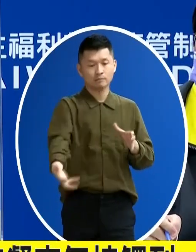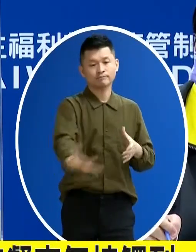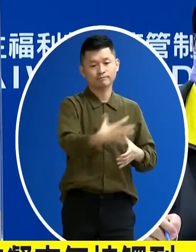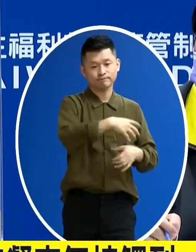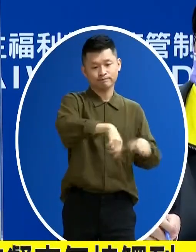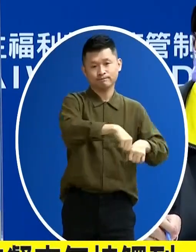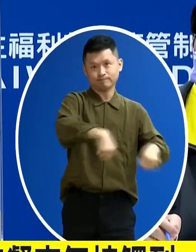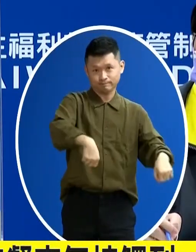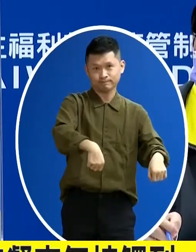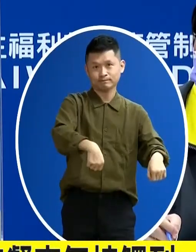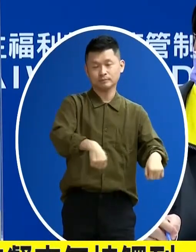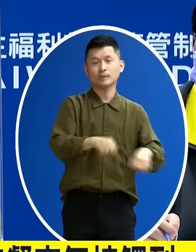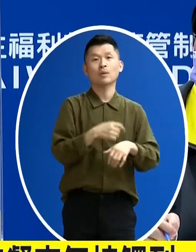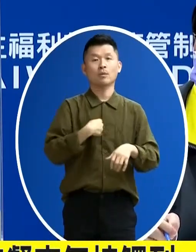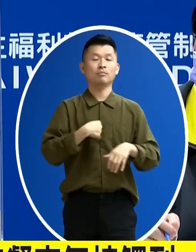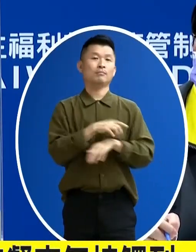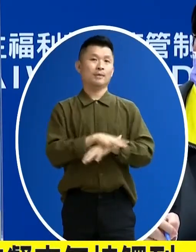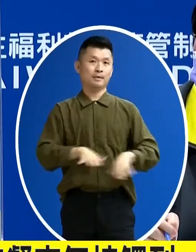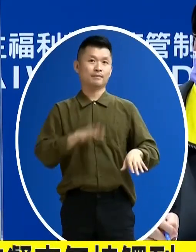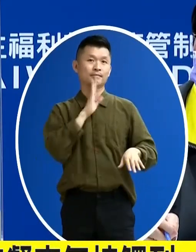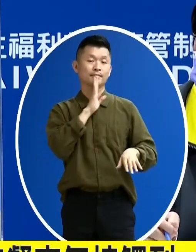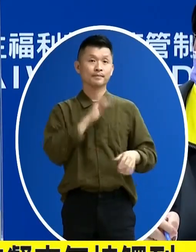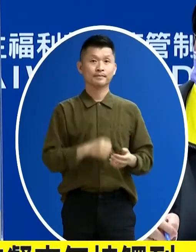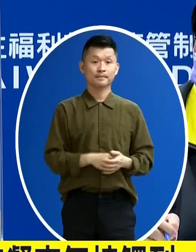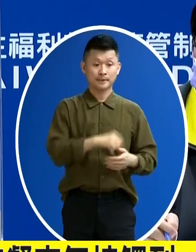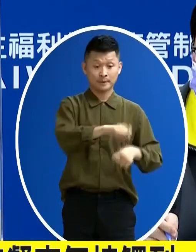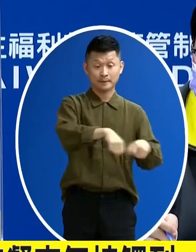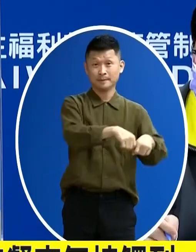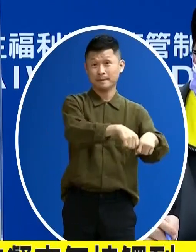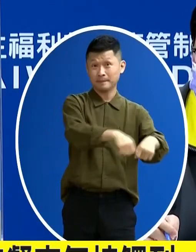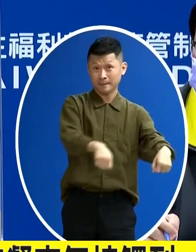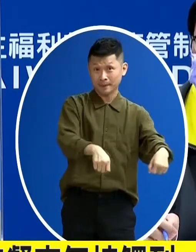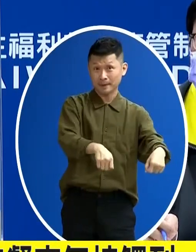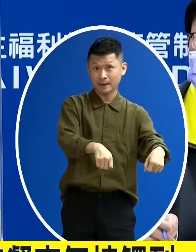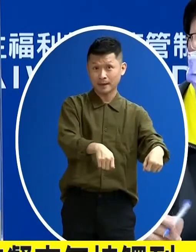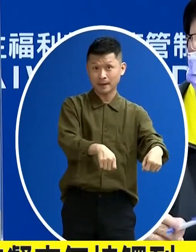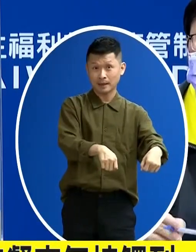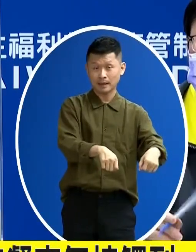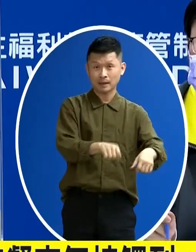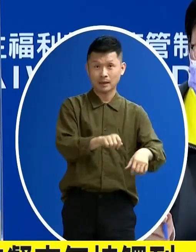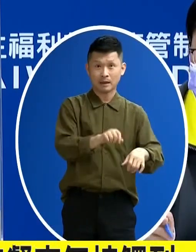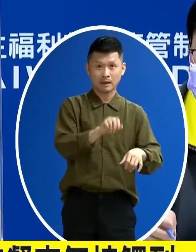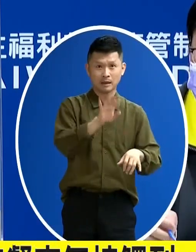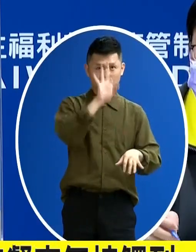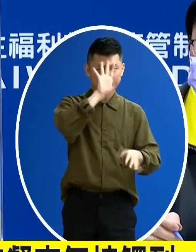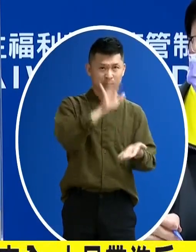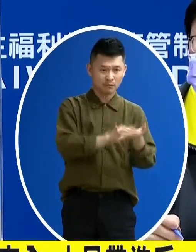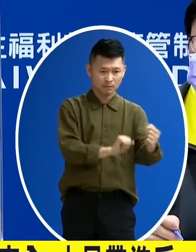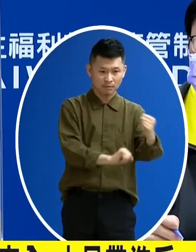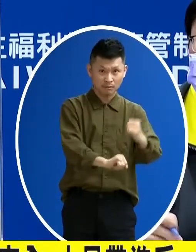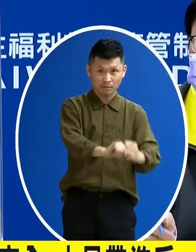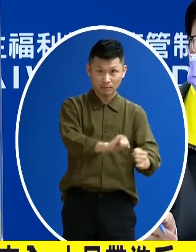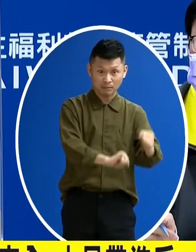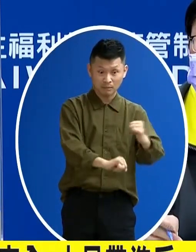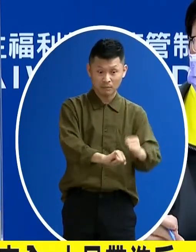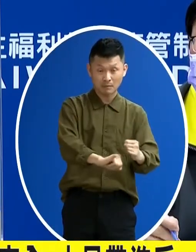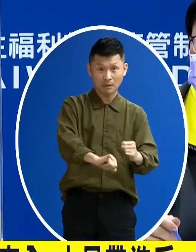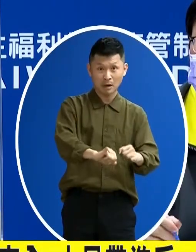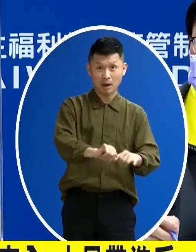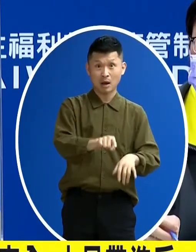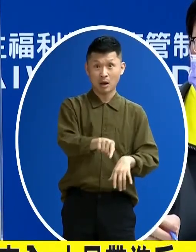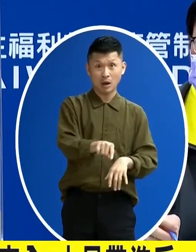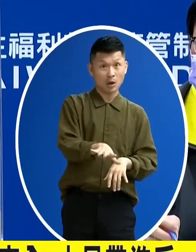在包裹过，不过有时候也不排除，就是说有一些，啊，在感染的物质有一些在泄露在旁